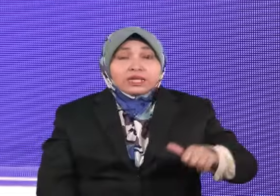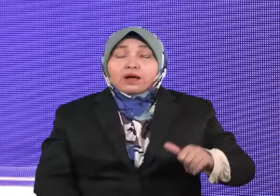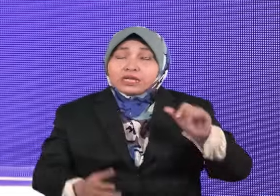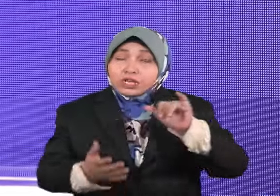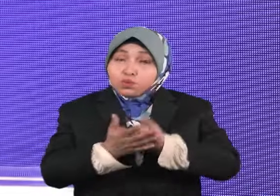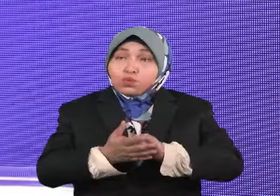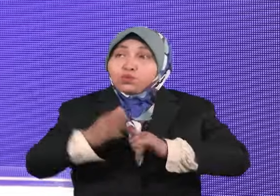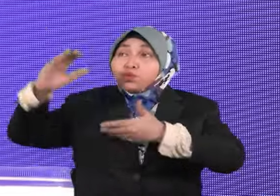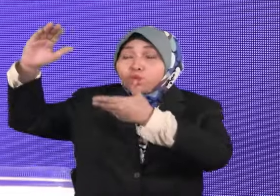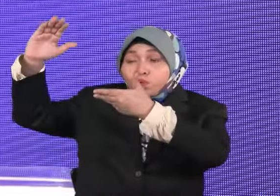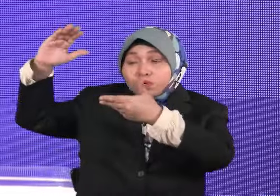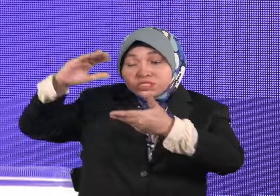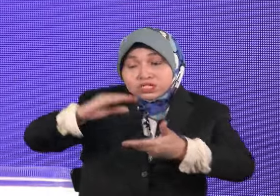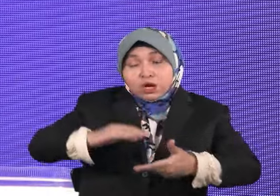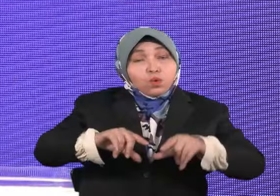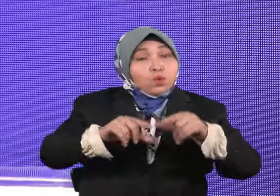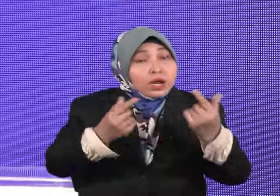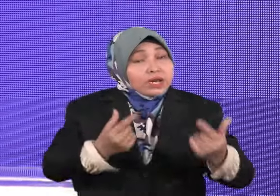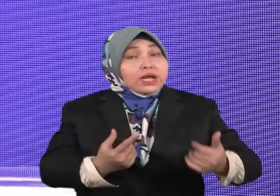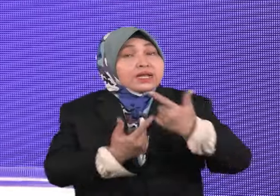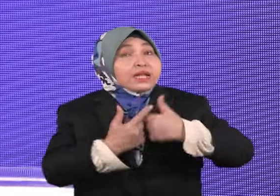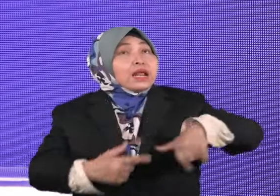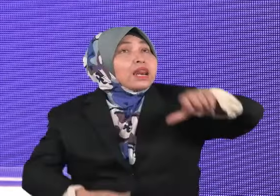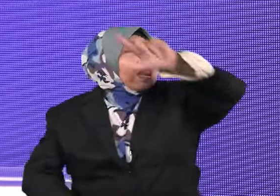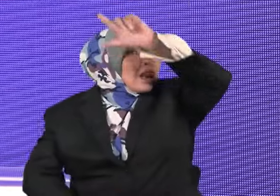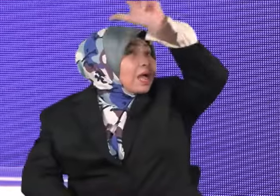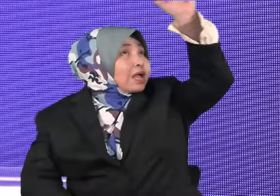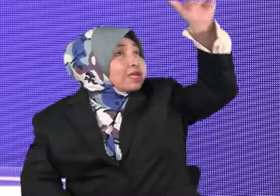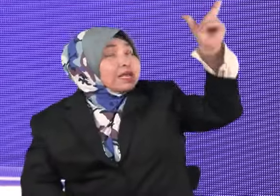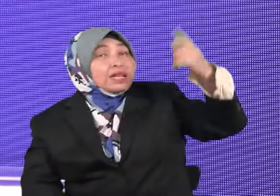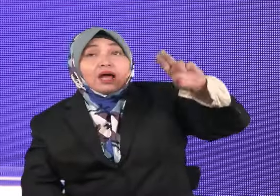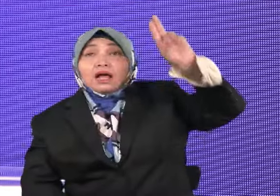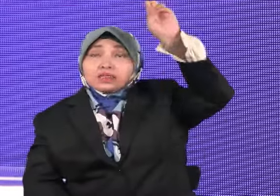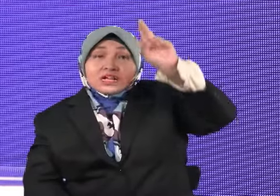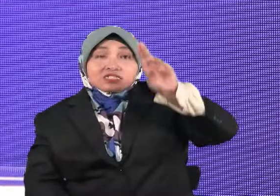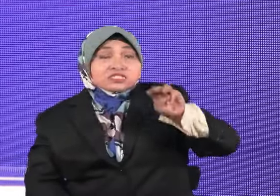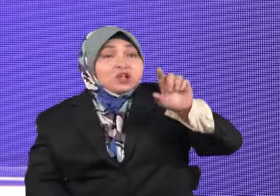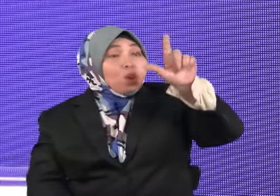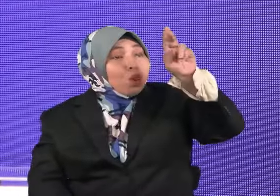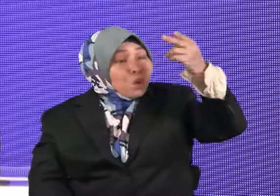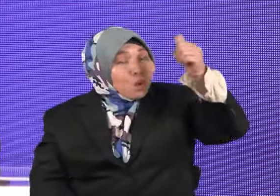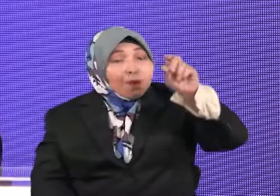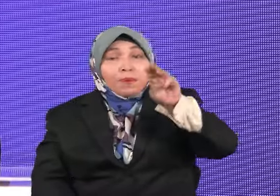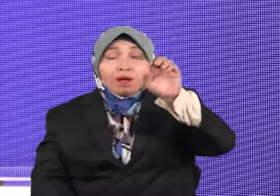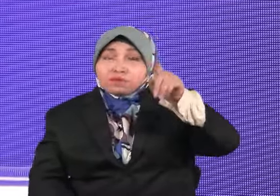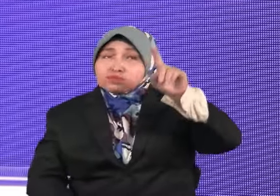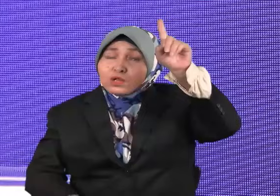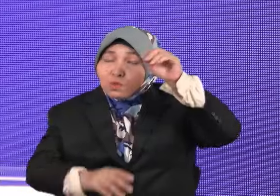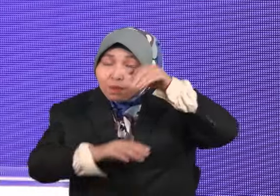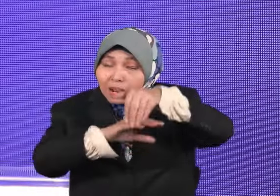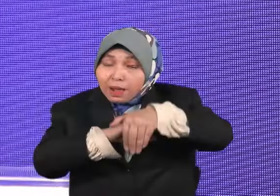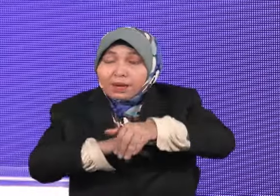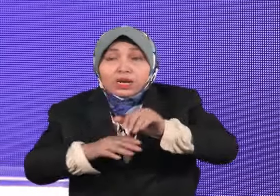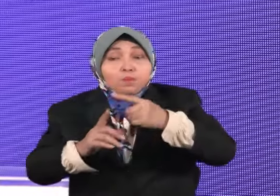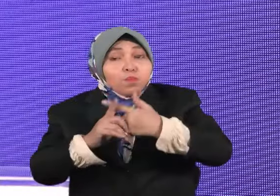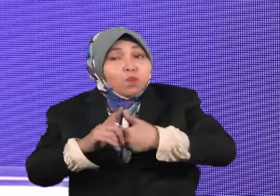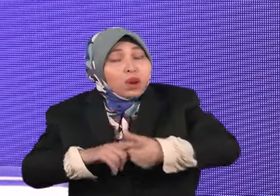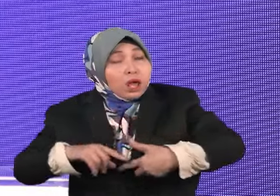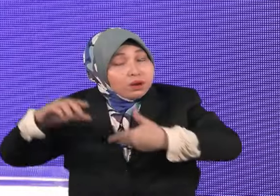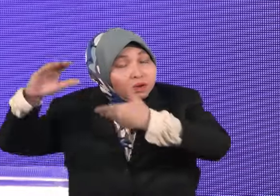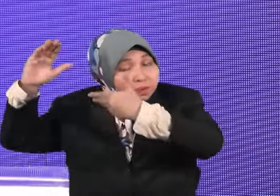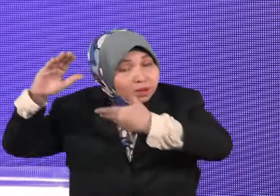iaitu turunnya Quran daripada langit atas itu di Lauh Mahfuz ke langit yang bawah pada satu malam pada bulan Ramadan, dan kemudian